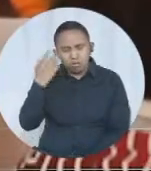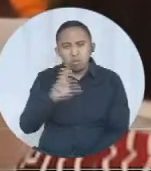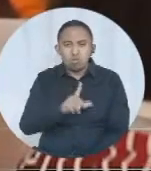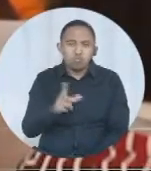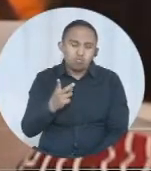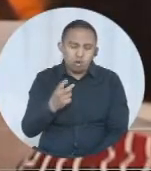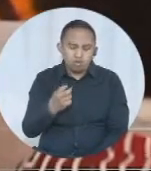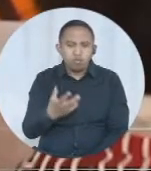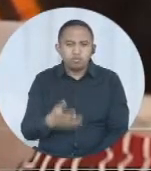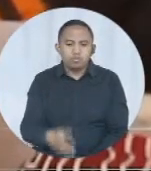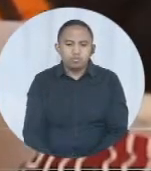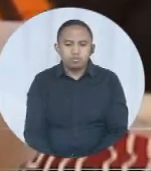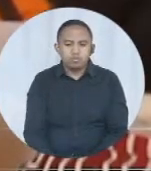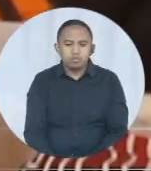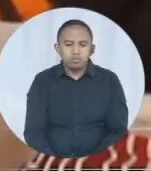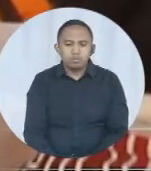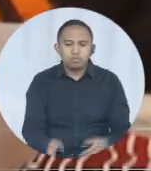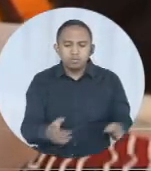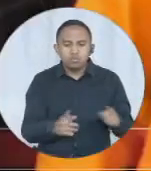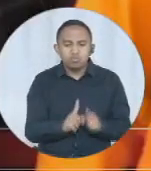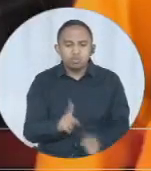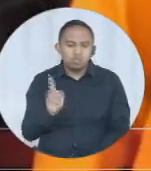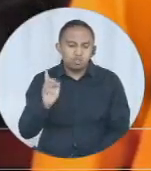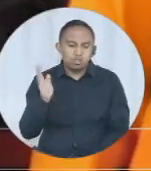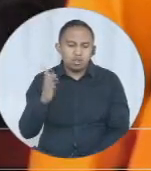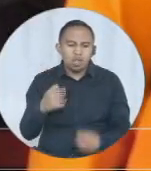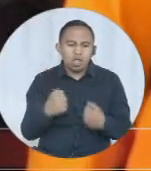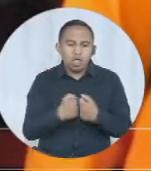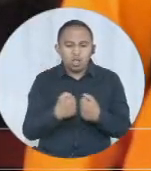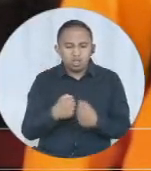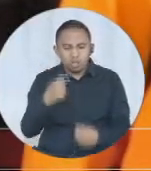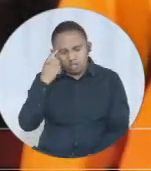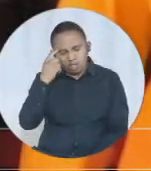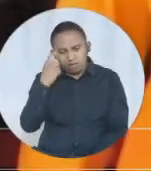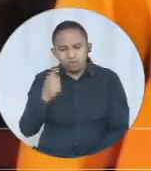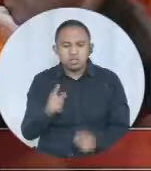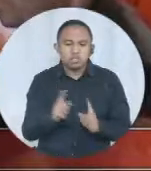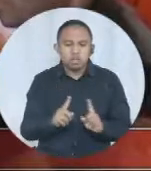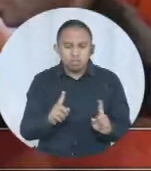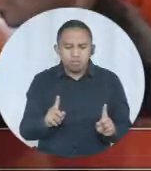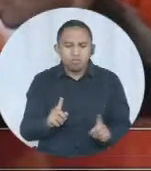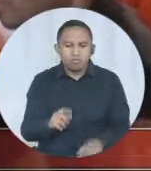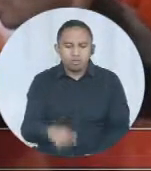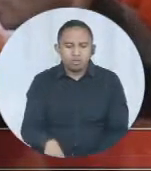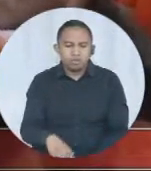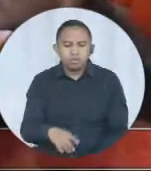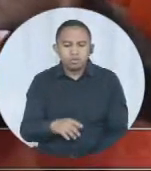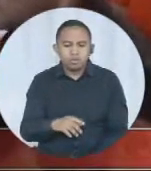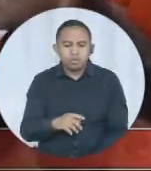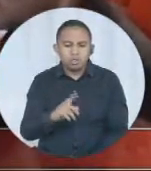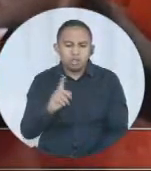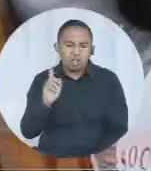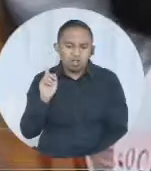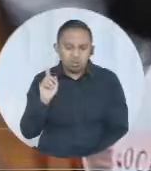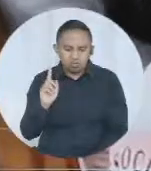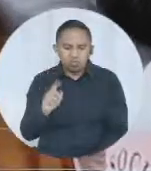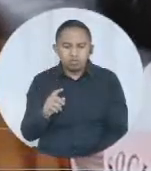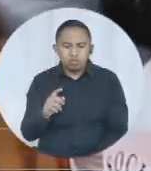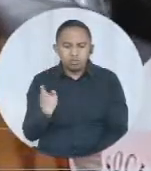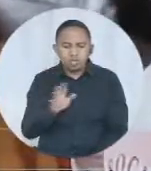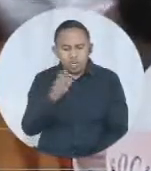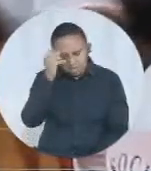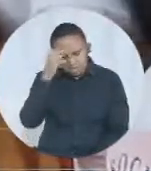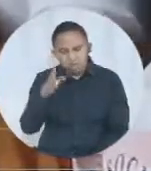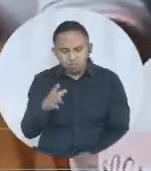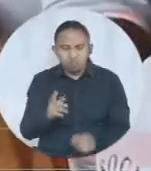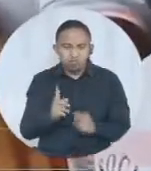Ankoatr'izay, nisy ny loham-bary an-dasy sy fifanankalozan-kevitra niarahan'ny rehetra nanao teny amin'ny efitrano malalaky ny tangorona. Tsy nohadinoana koa teto ny